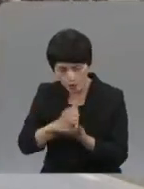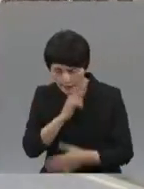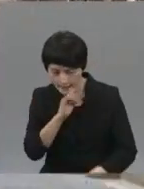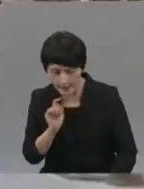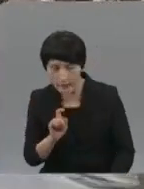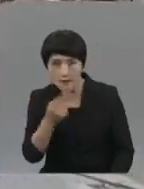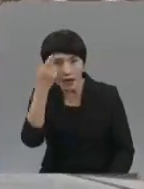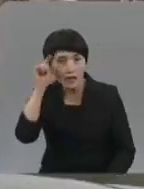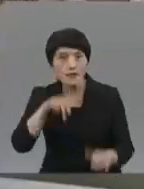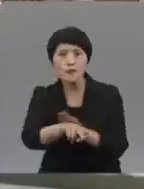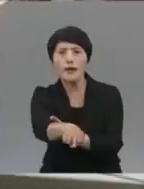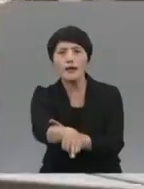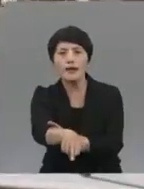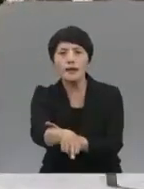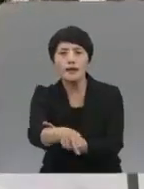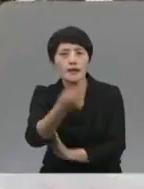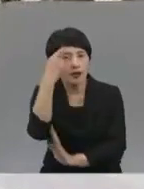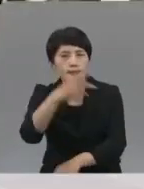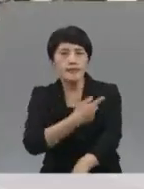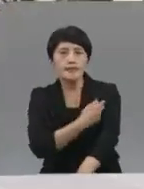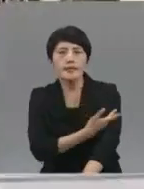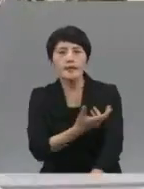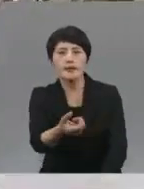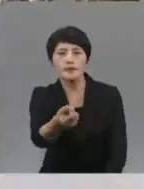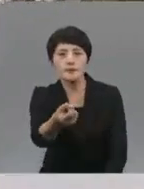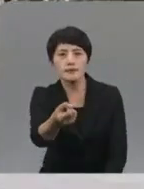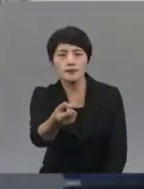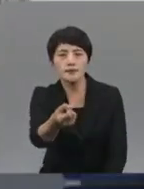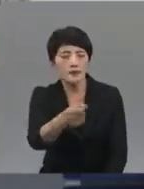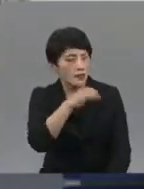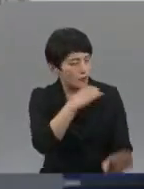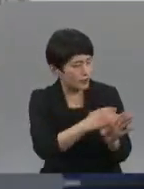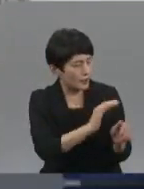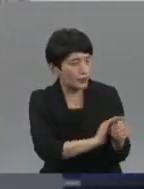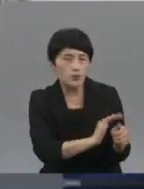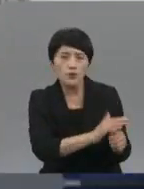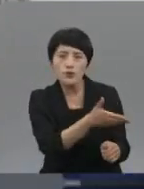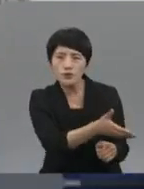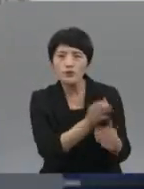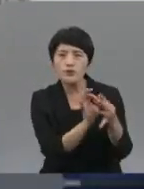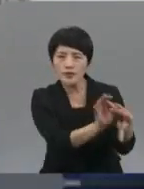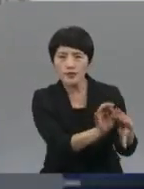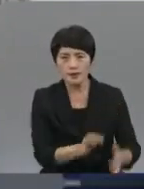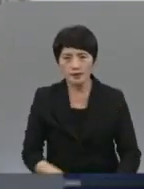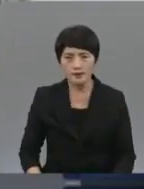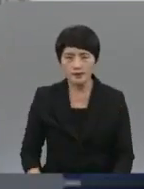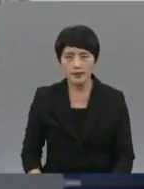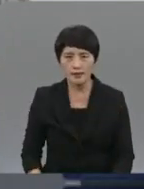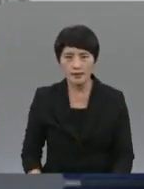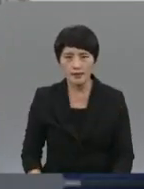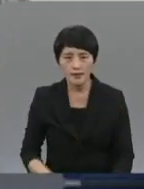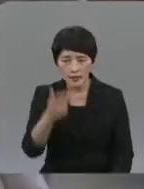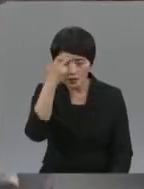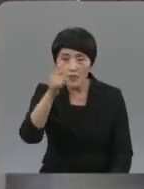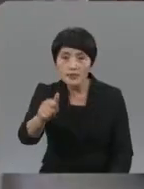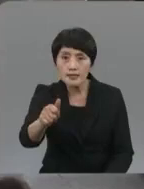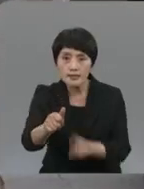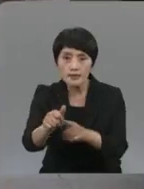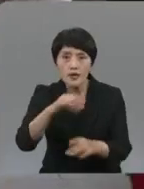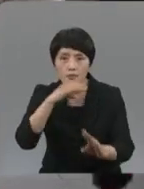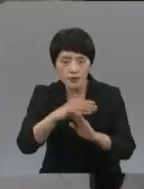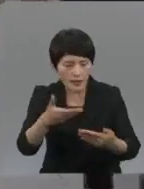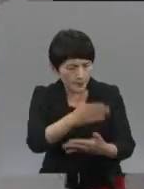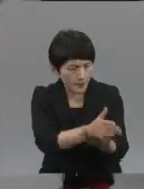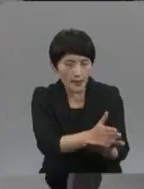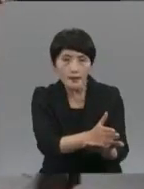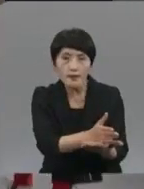人等两名个人和两家公司列为制裁对象。韩裔俄罗斯人崔天坤、其助手北韩